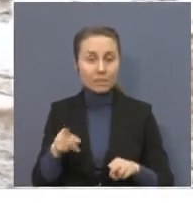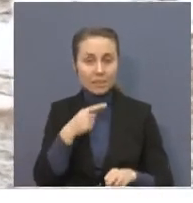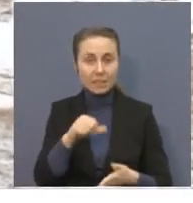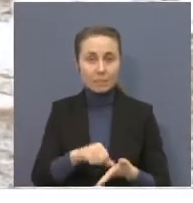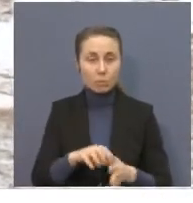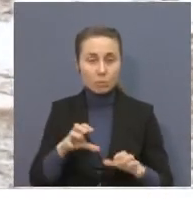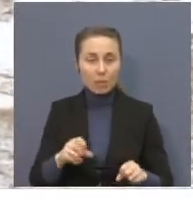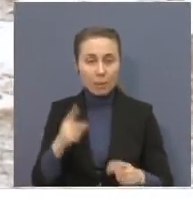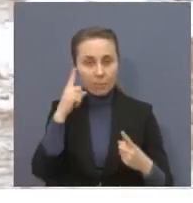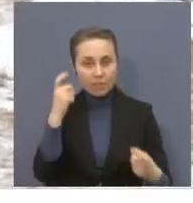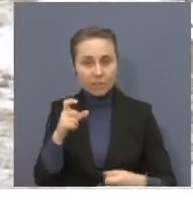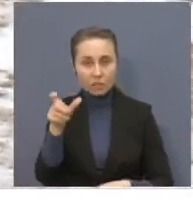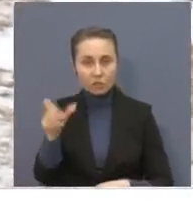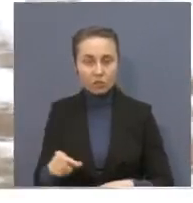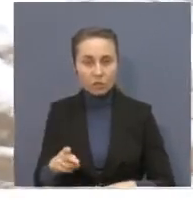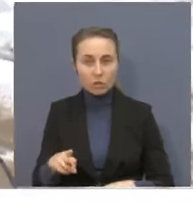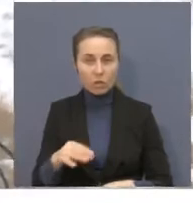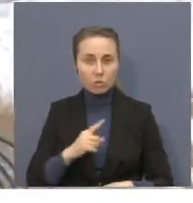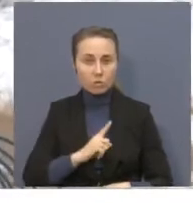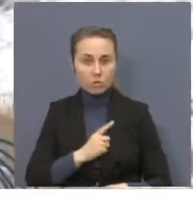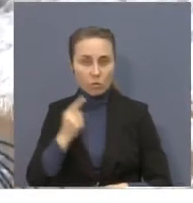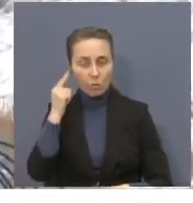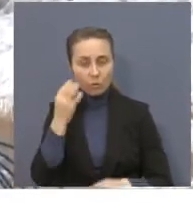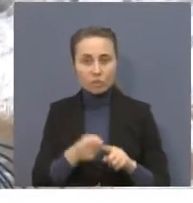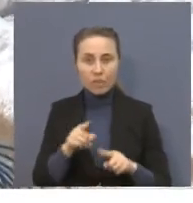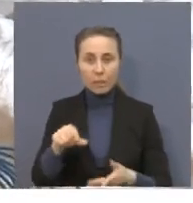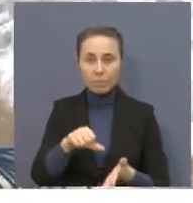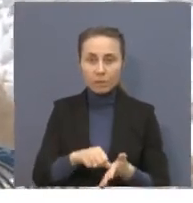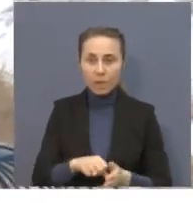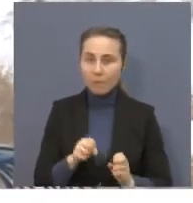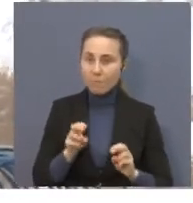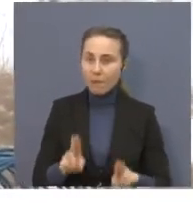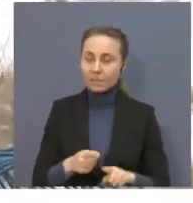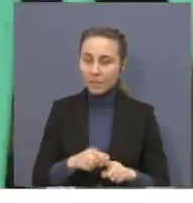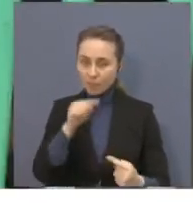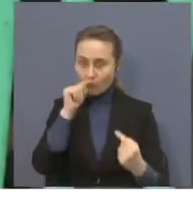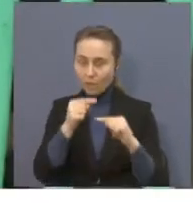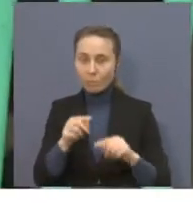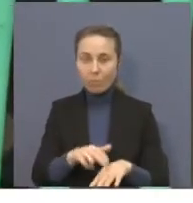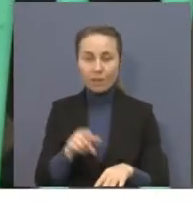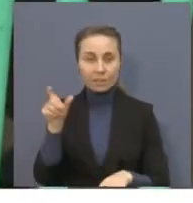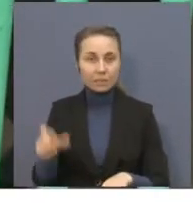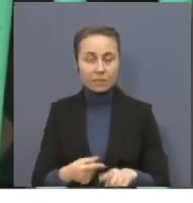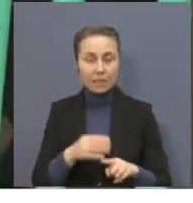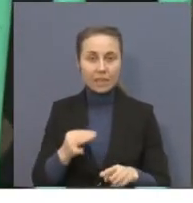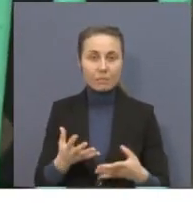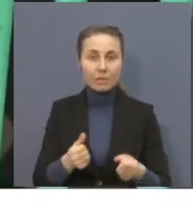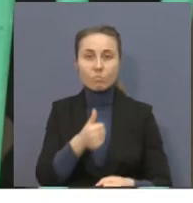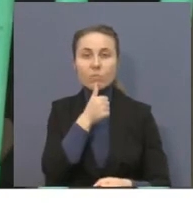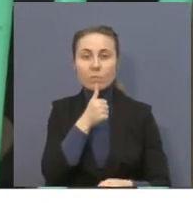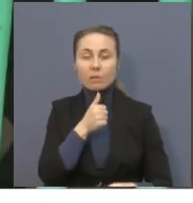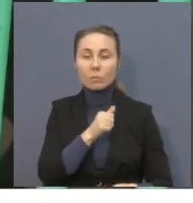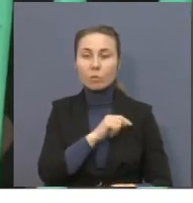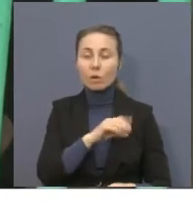собаки психологически действует на злоумышленников, которые в ее присутствии опасаются сопротивляться полицейским или предпринять попытку